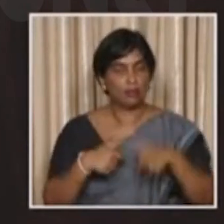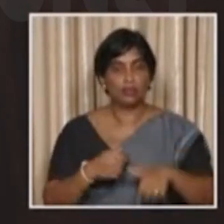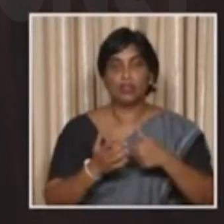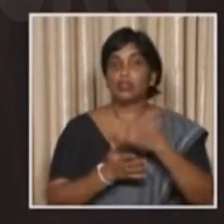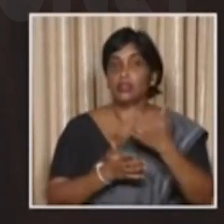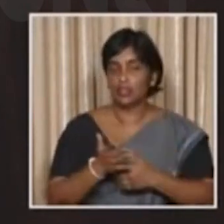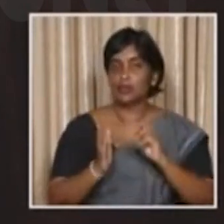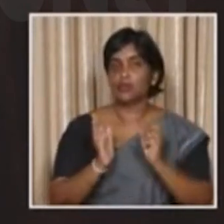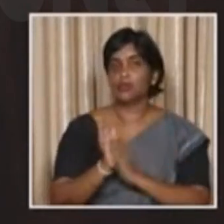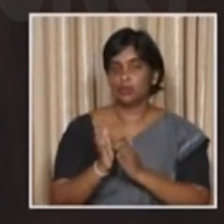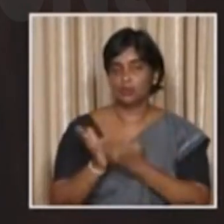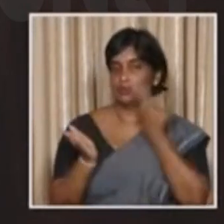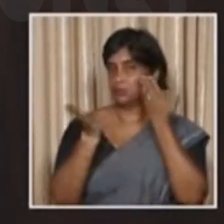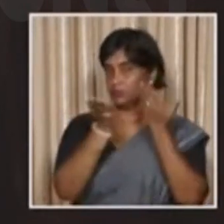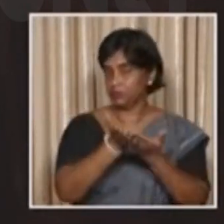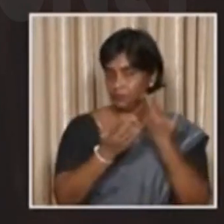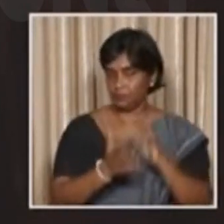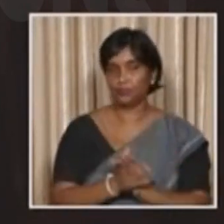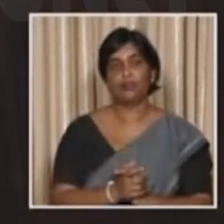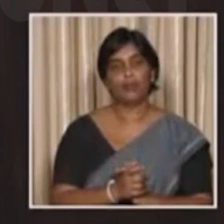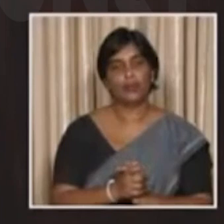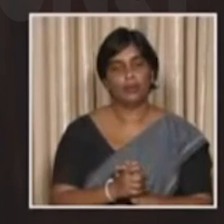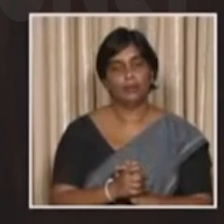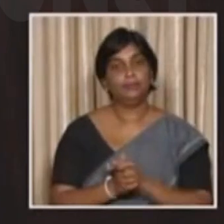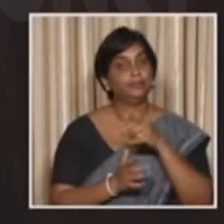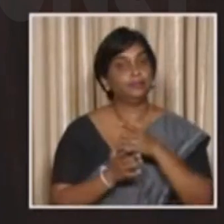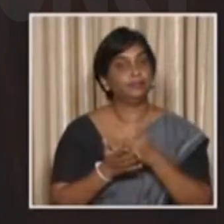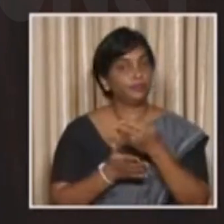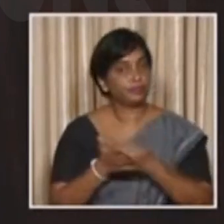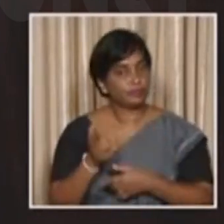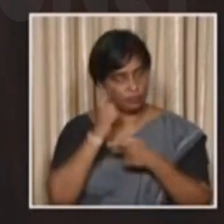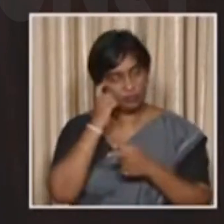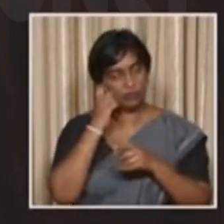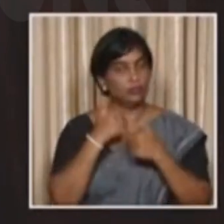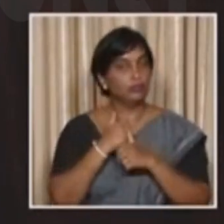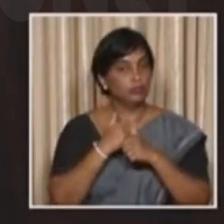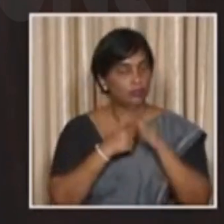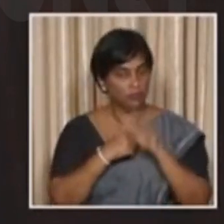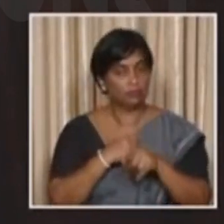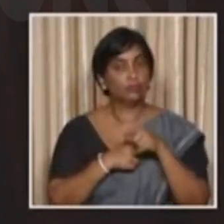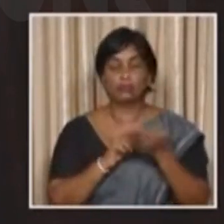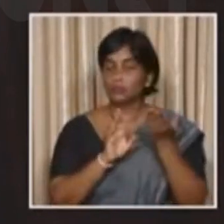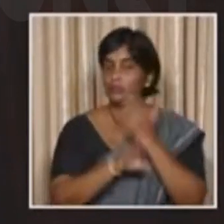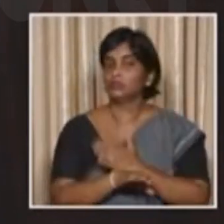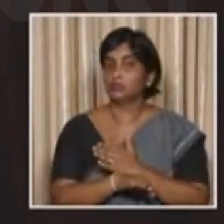වාර්තාව කමිටුව හමුවට පැමිණලා තියෙනවා. එම වාර්තාව සකස් කිරීමේදී